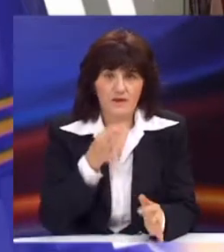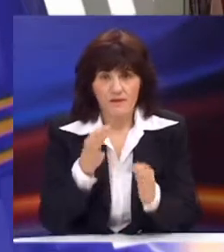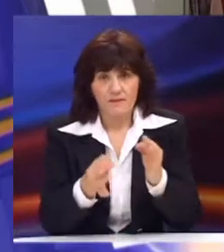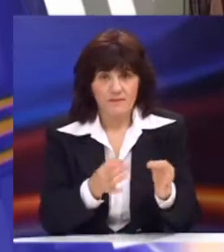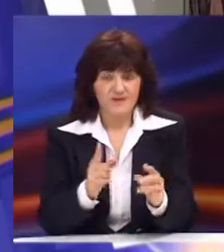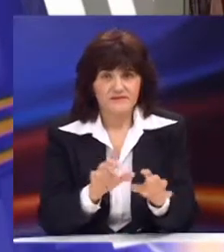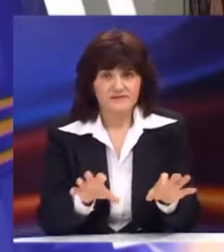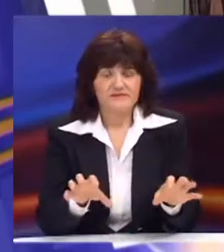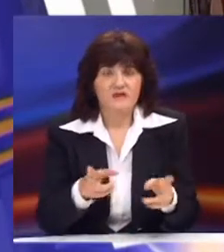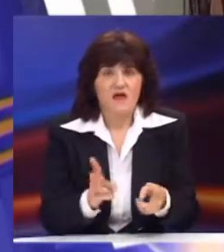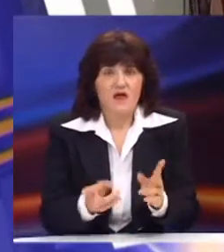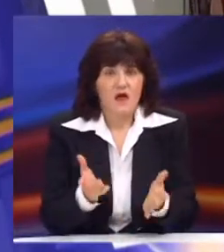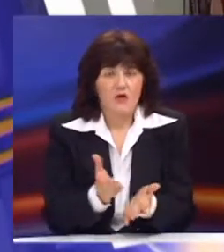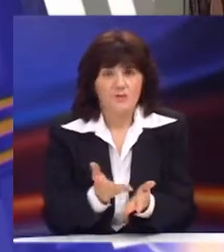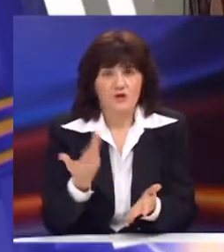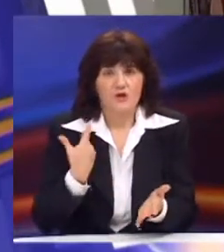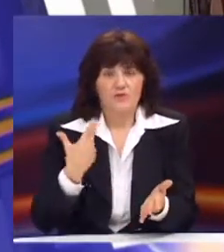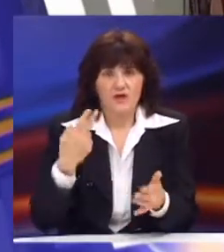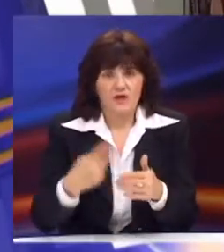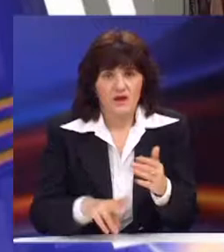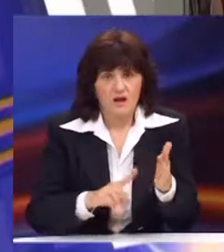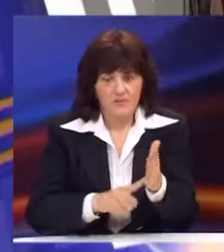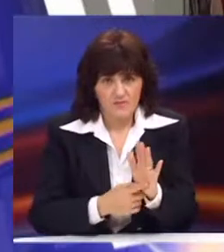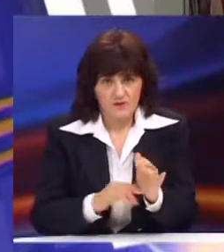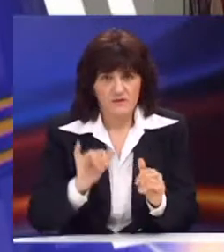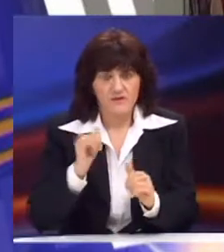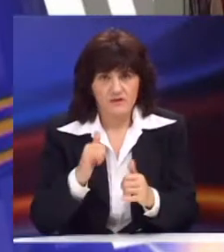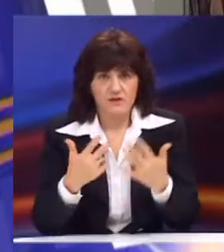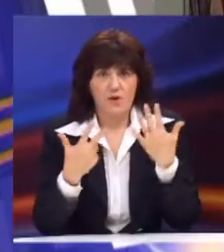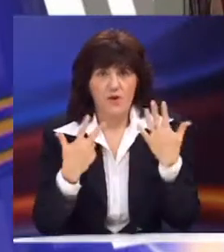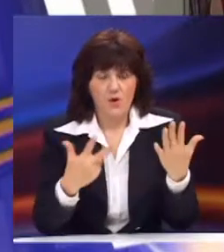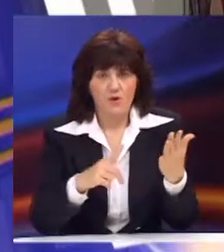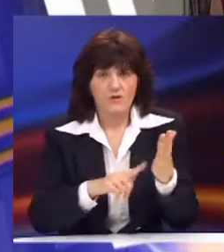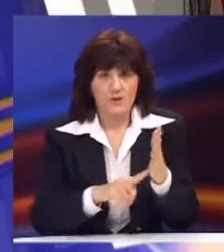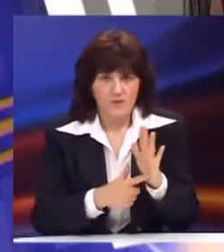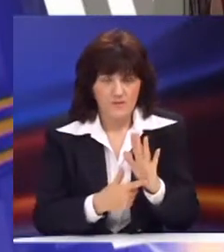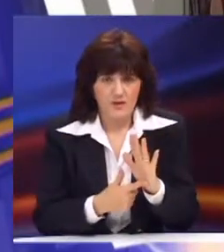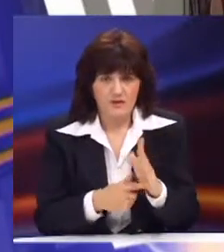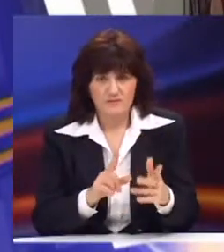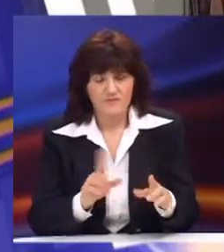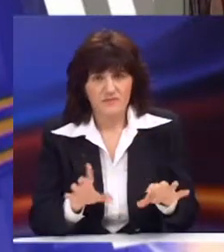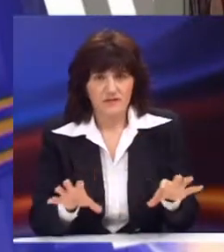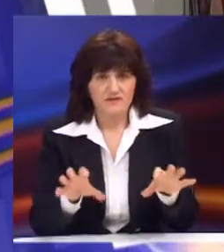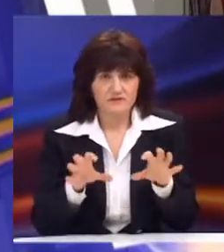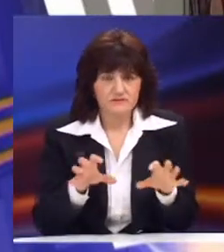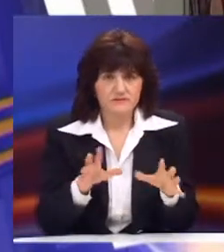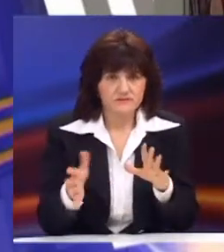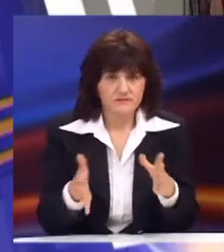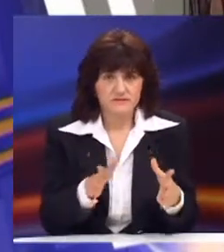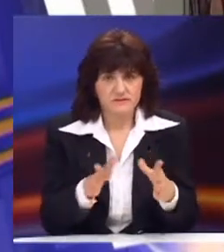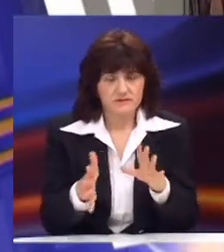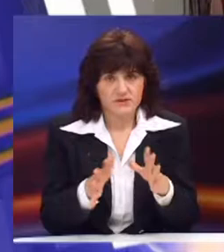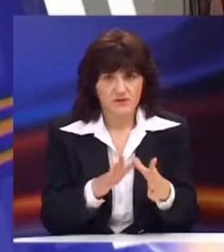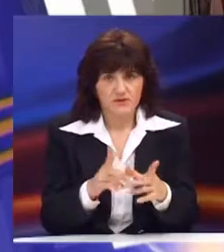Neka pitanja nisu shvatila kako će ići bodovanje, jeste ukupno 8 poena, ali 5. Znači, tu su nedoumice, još